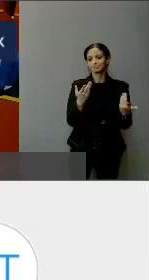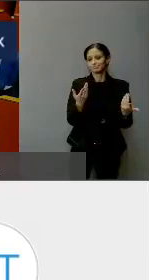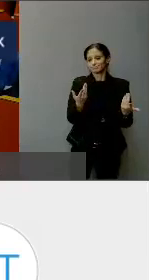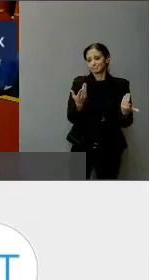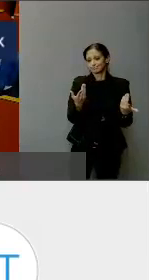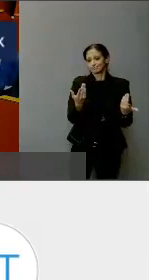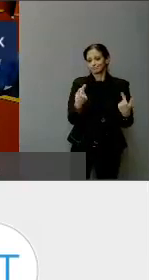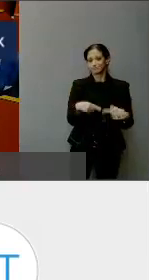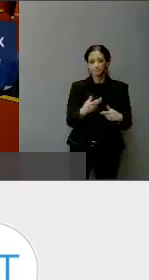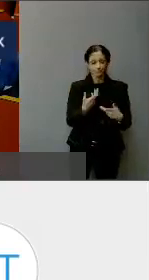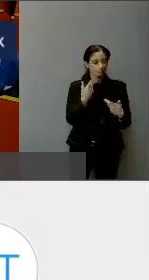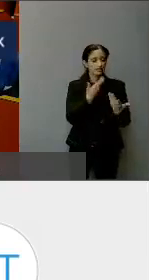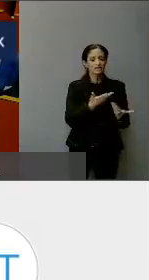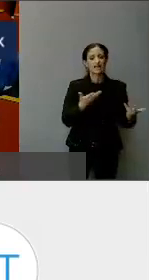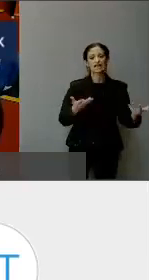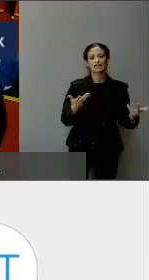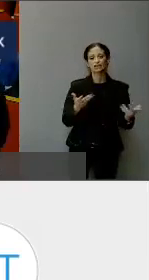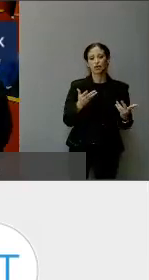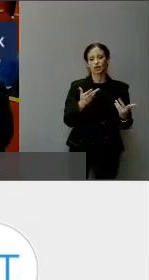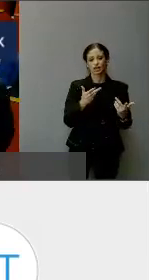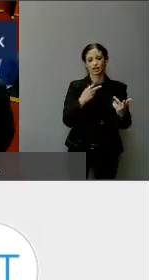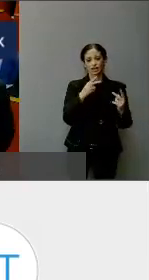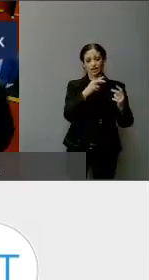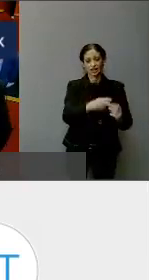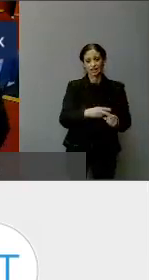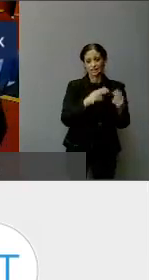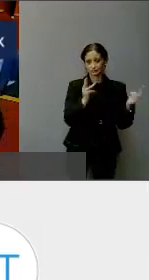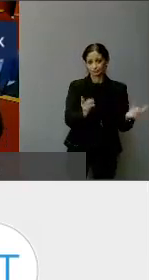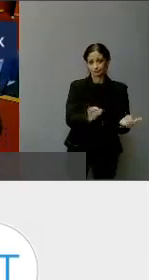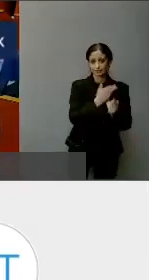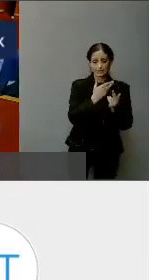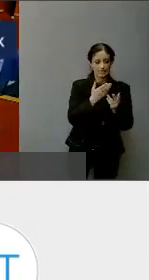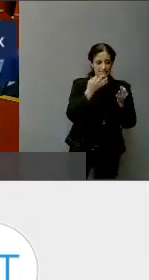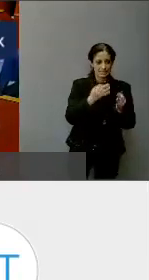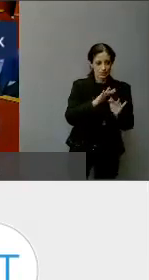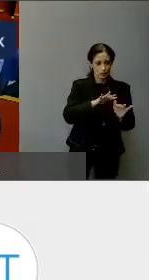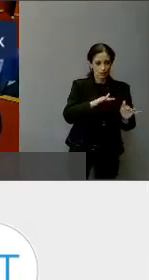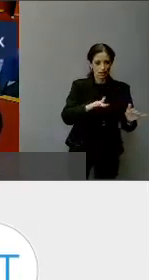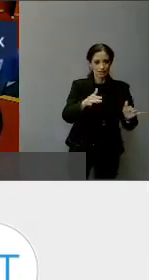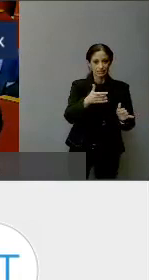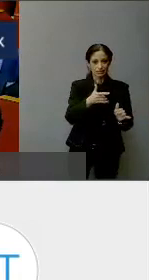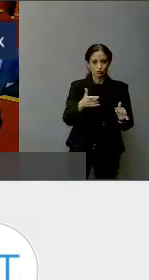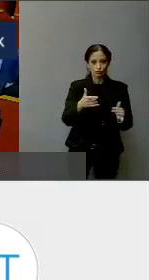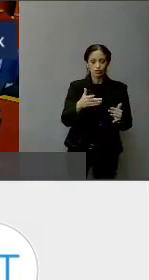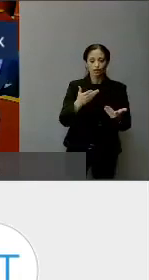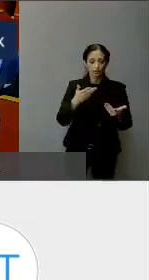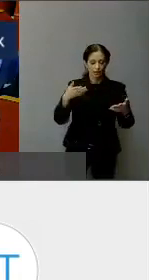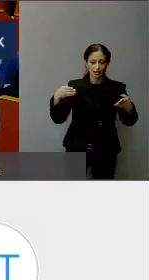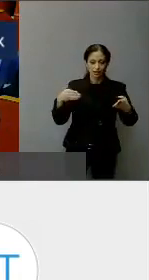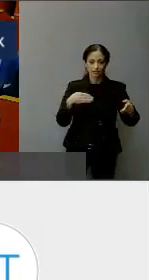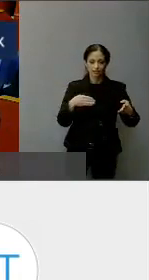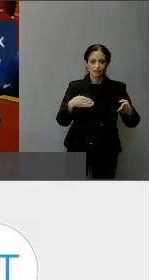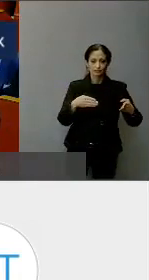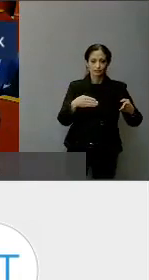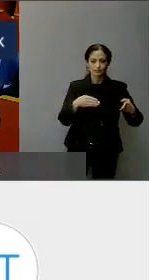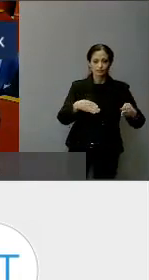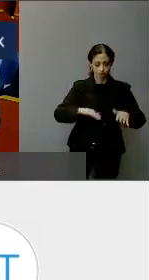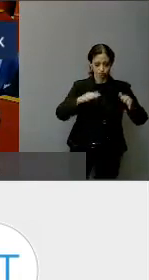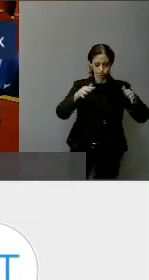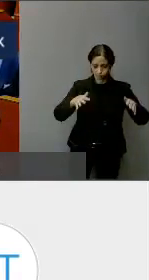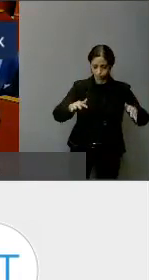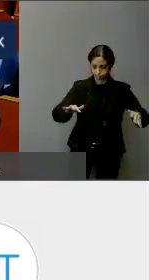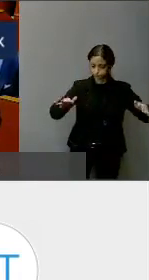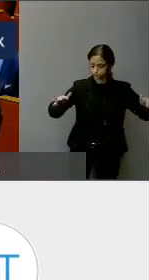non si mettono in sicurezza i rivi chiaramente inondano le parti fate ma non